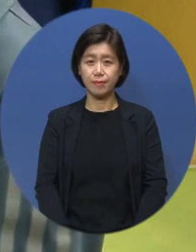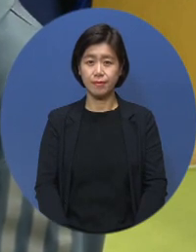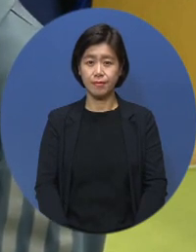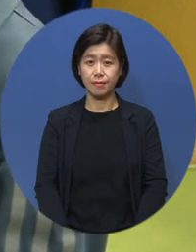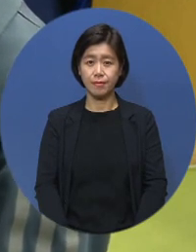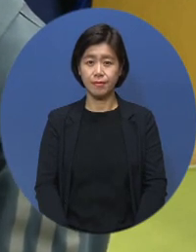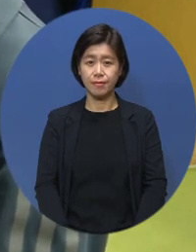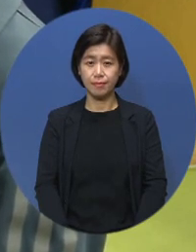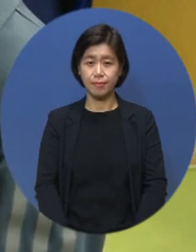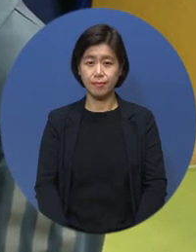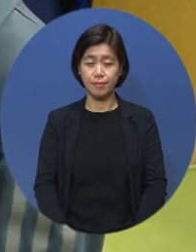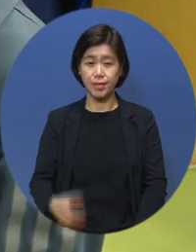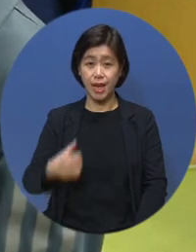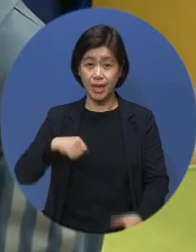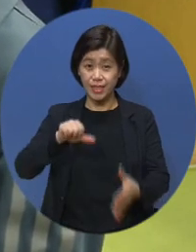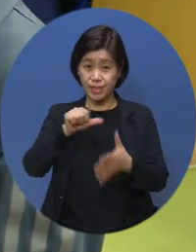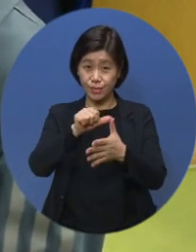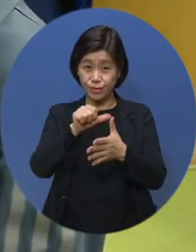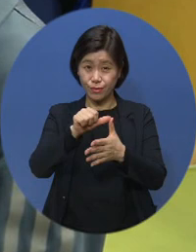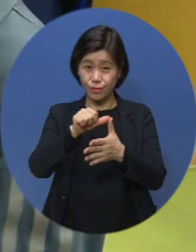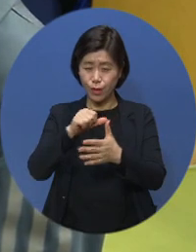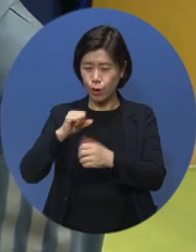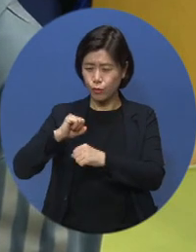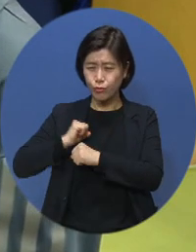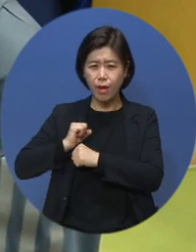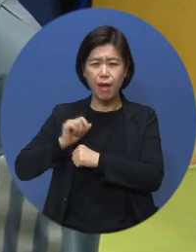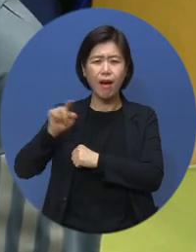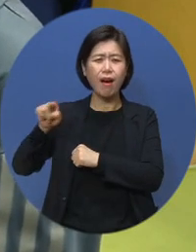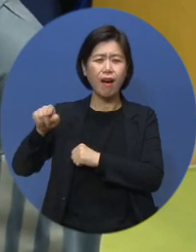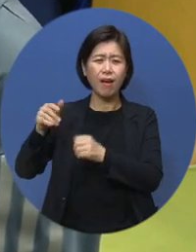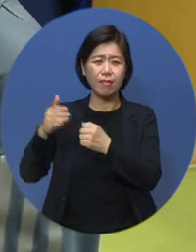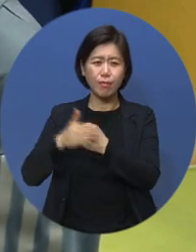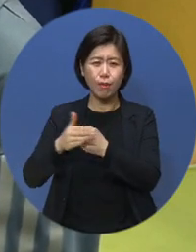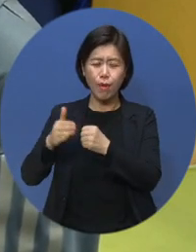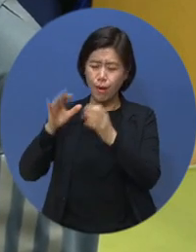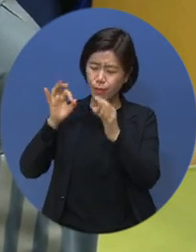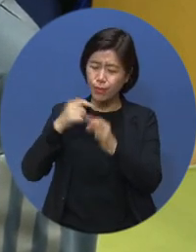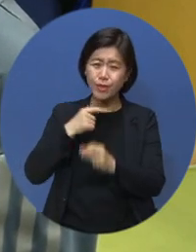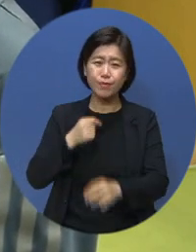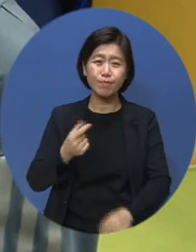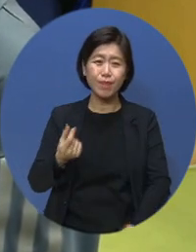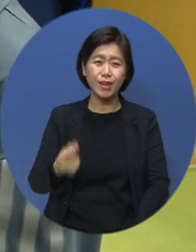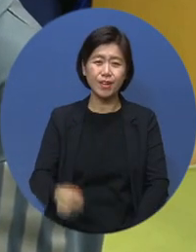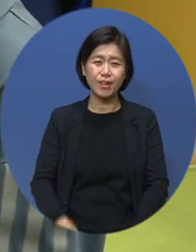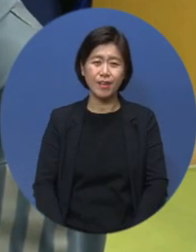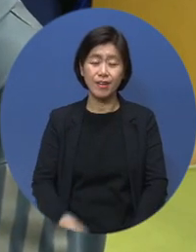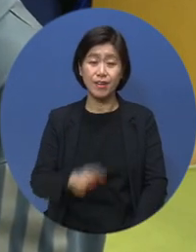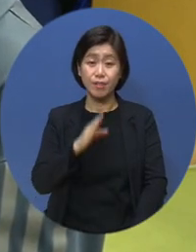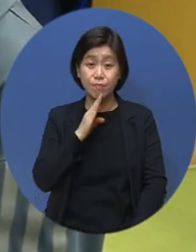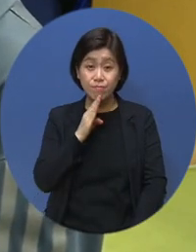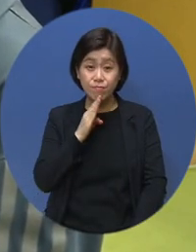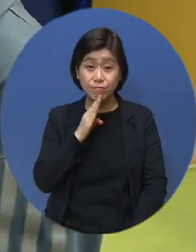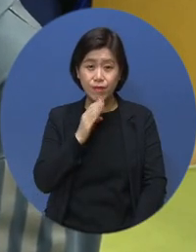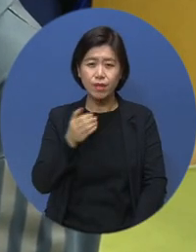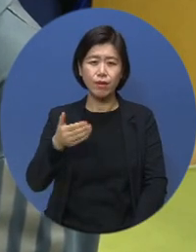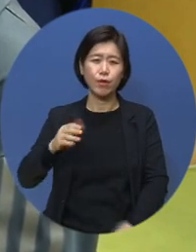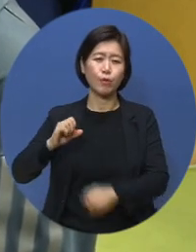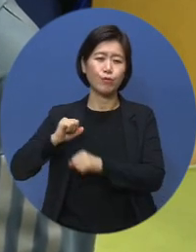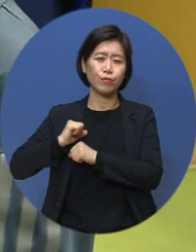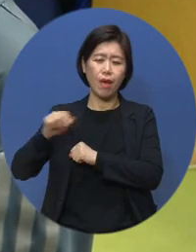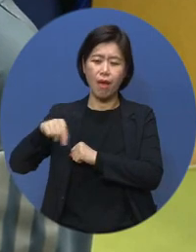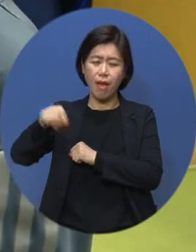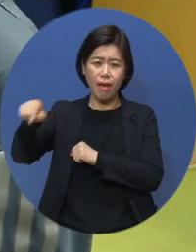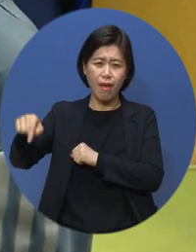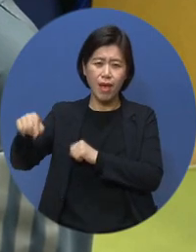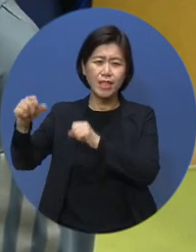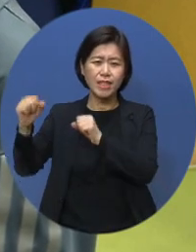근데 큰 아들이 이제 군대 했으니까 이제 보고 좀 하겠어요 잠겨서 군데 가면 또 저 보다는 군대 간 사람이